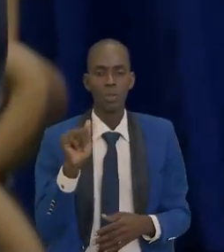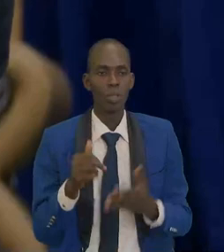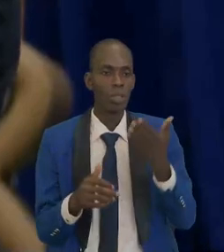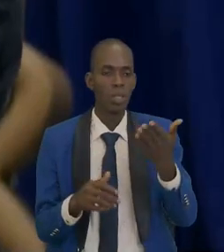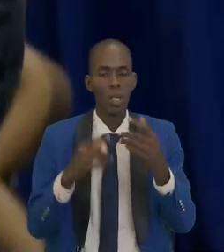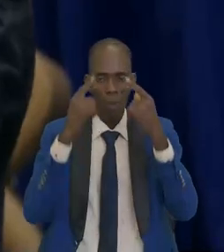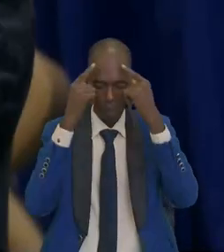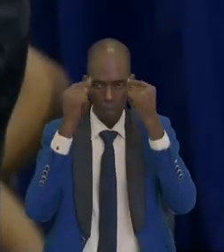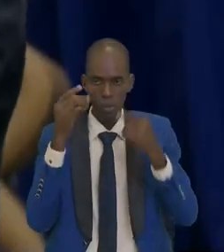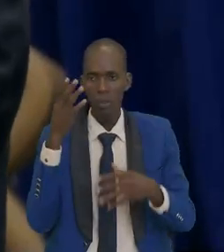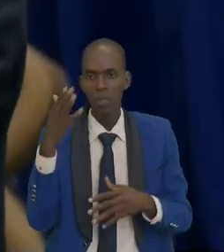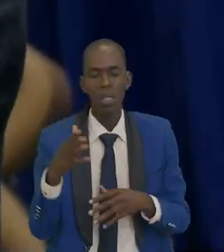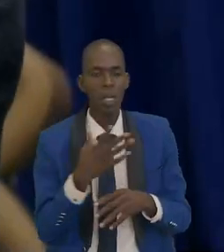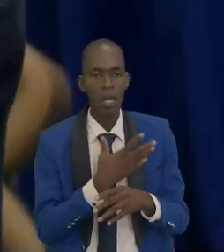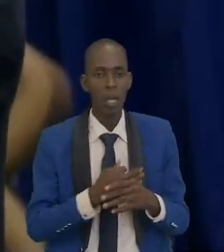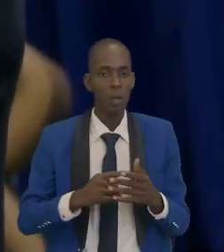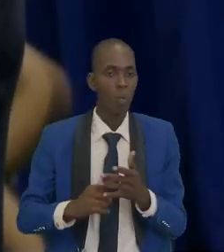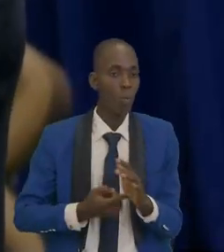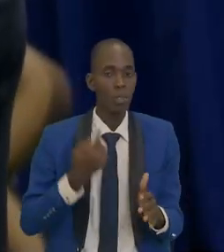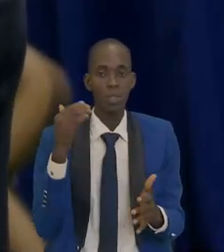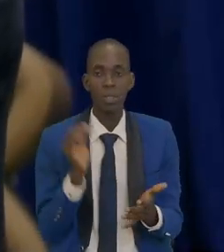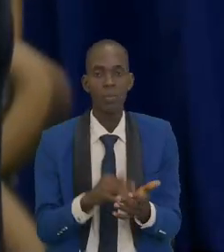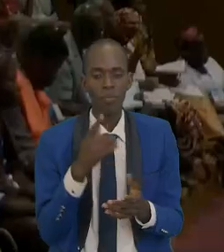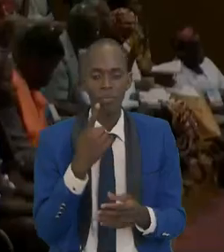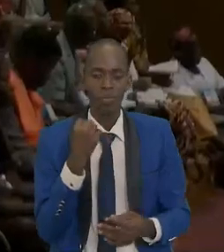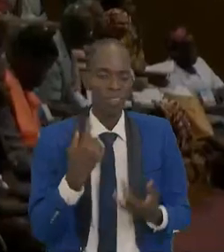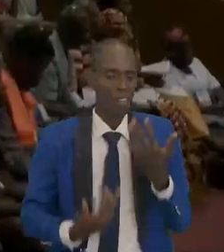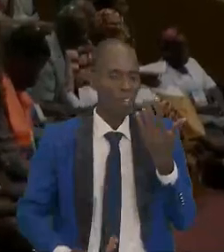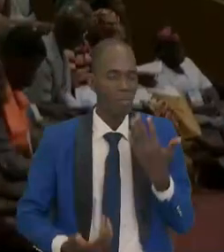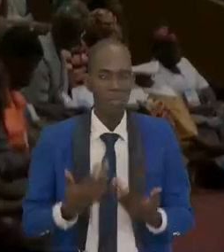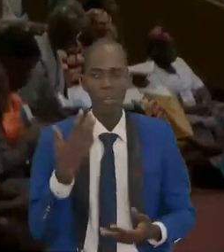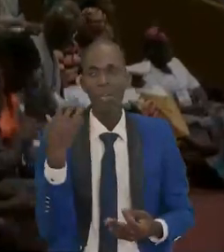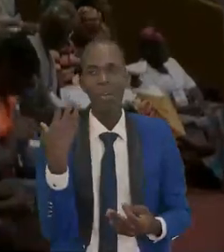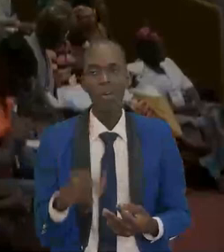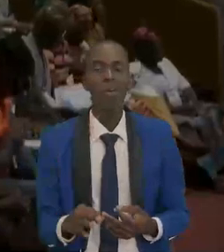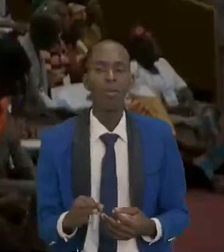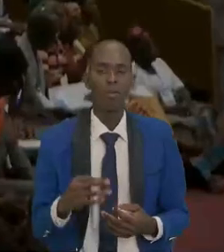tout d'un coup, une fois encore, le feu va brûler.